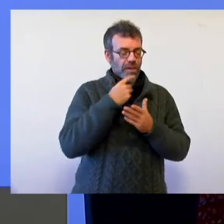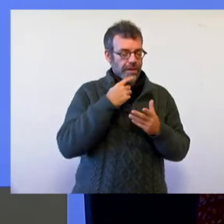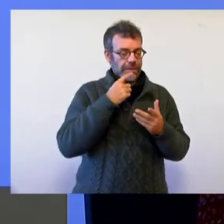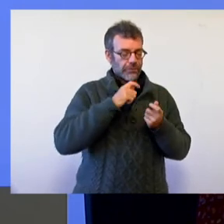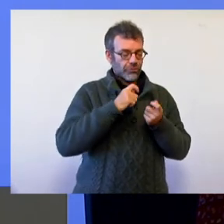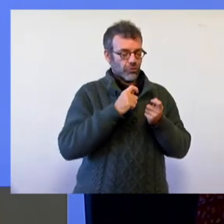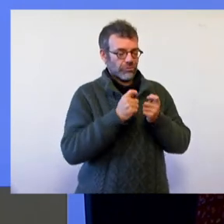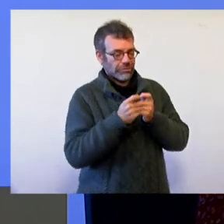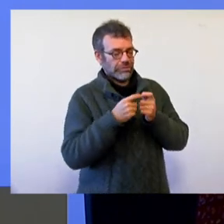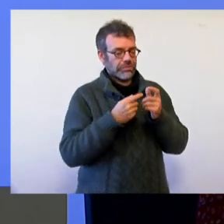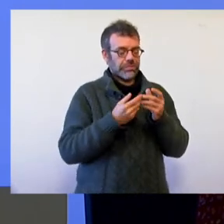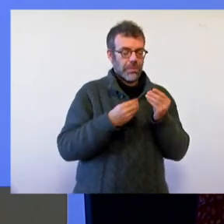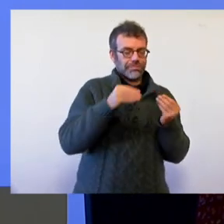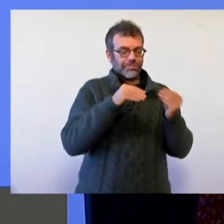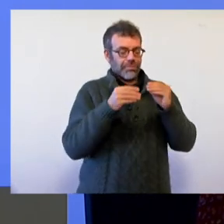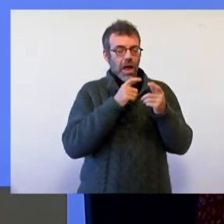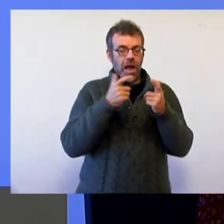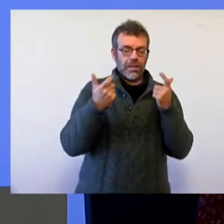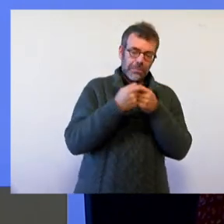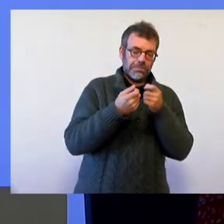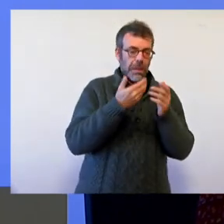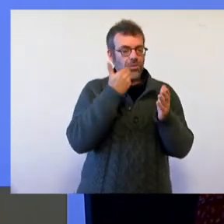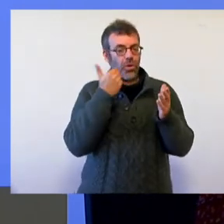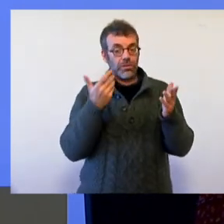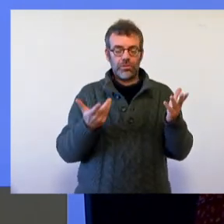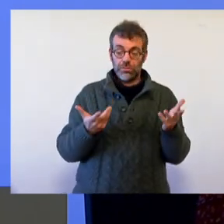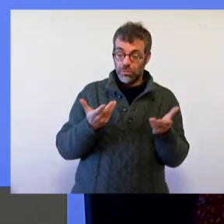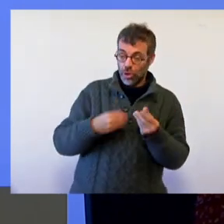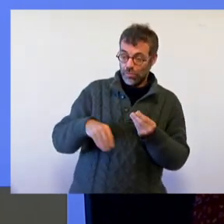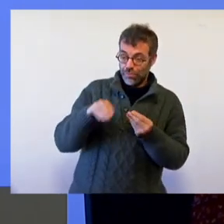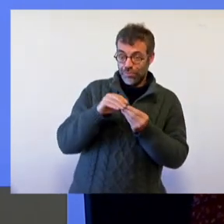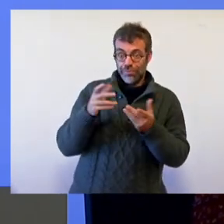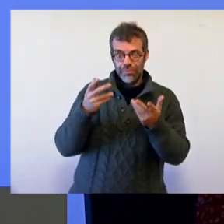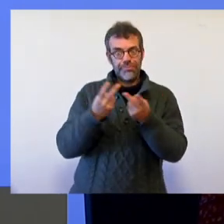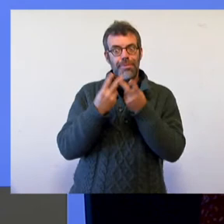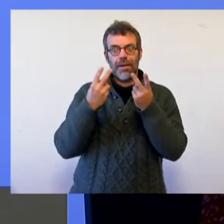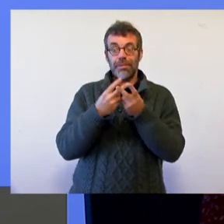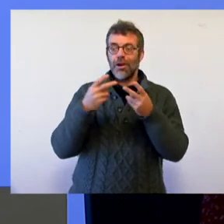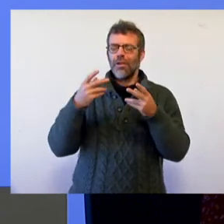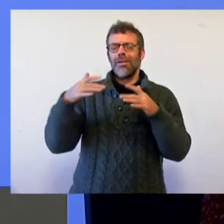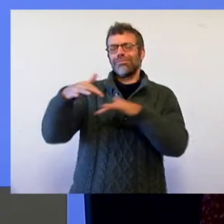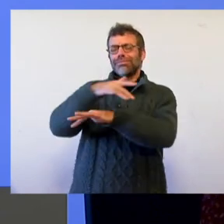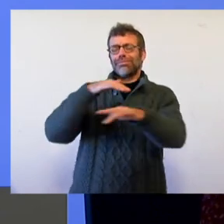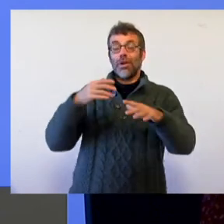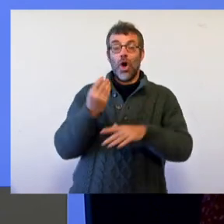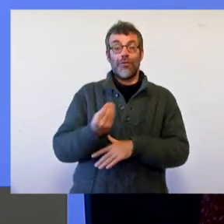que ce sera bien. Et puis, quoi de plus beau qu'un parc envahi par les enfants? Voilà.